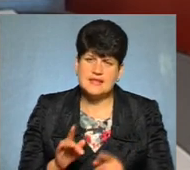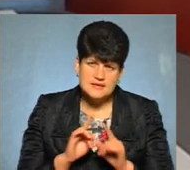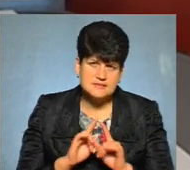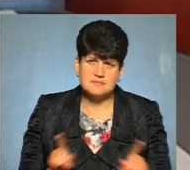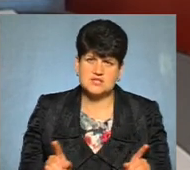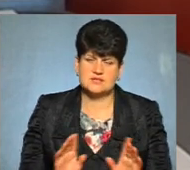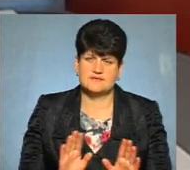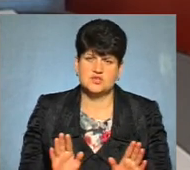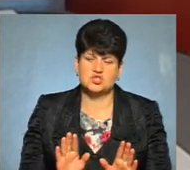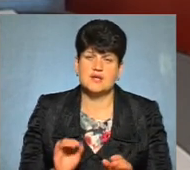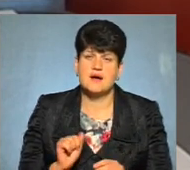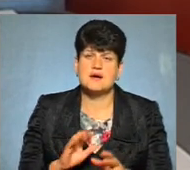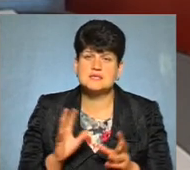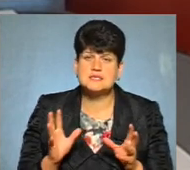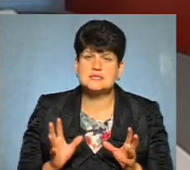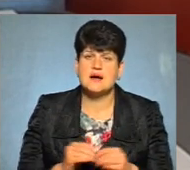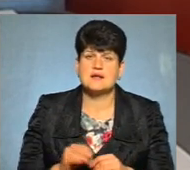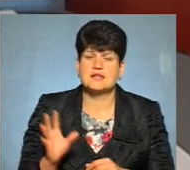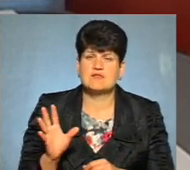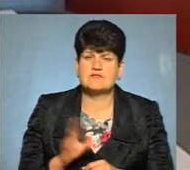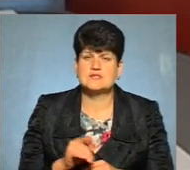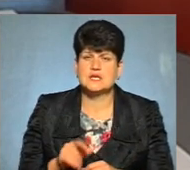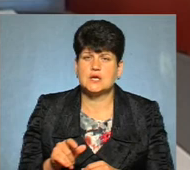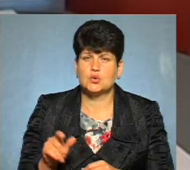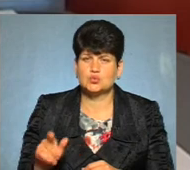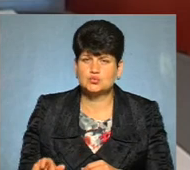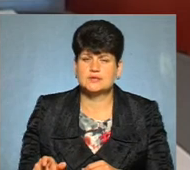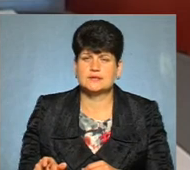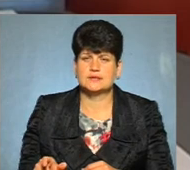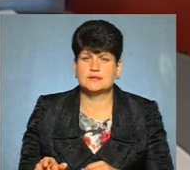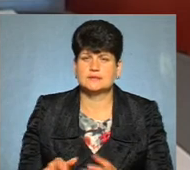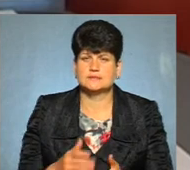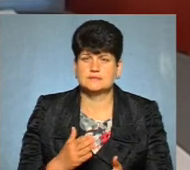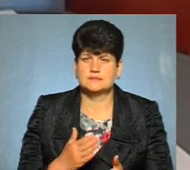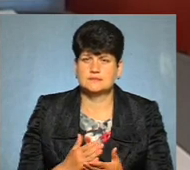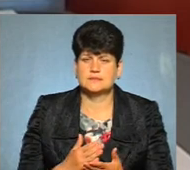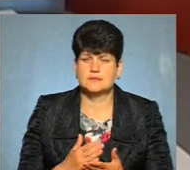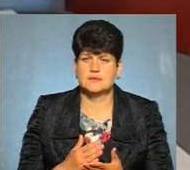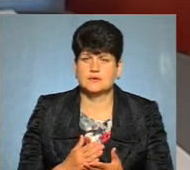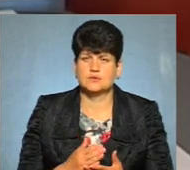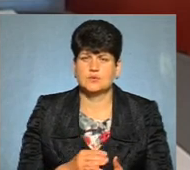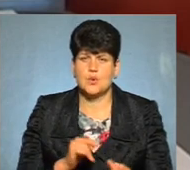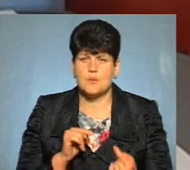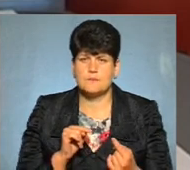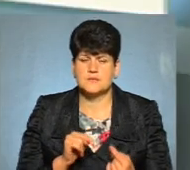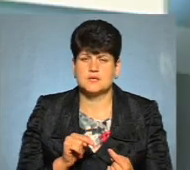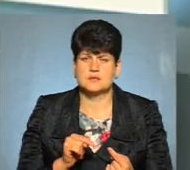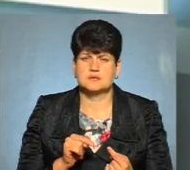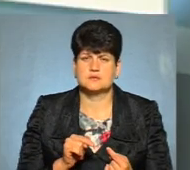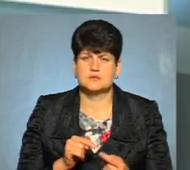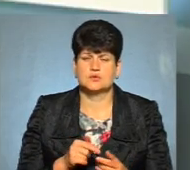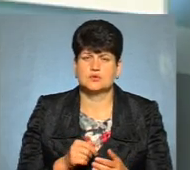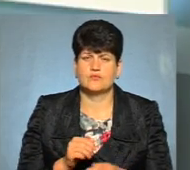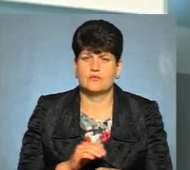специфічний, а загальний. Всі люди володіють певною опірністю до